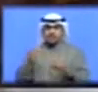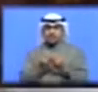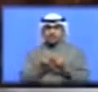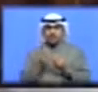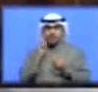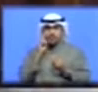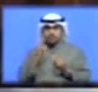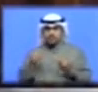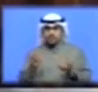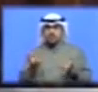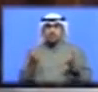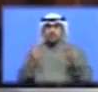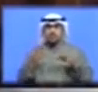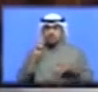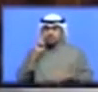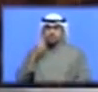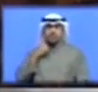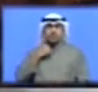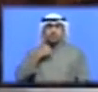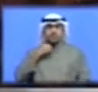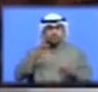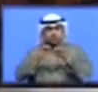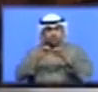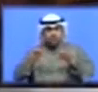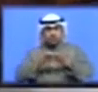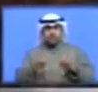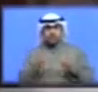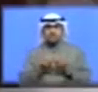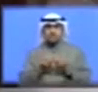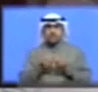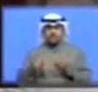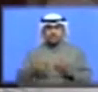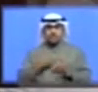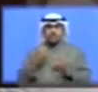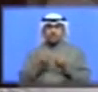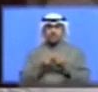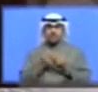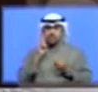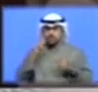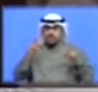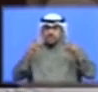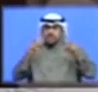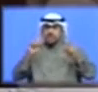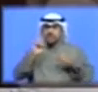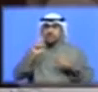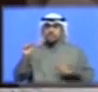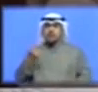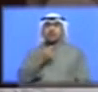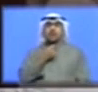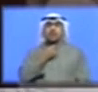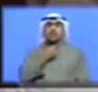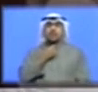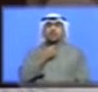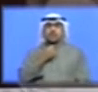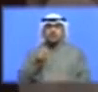للمشكلة قد تكون حديثة جدا، يعني احنا يمكن أول من يقدم هذا التصور عنها. سرطانات الغدة الدرقية